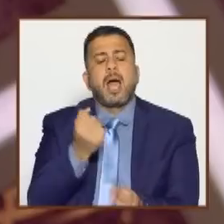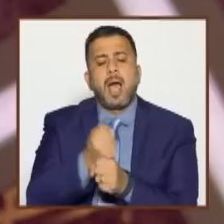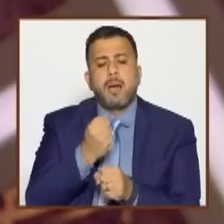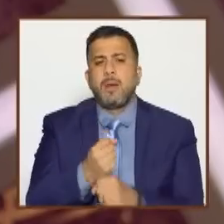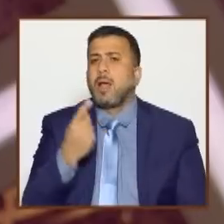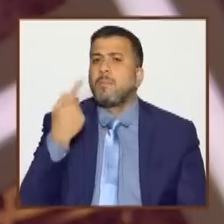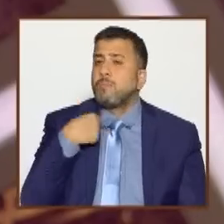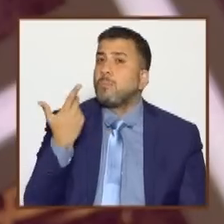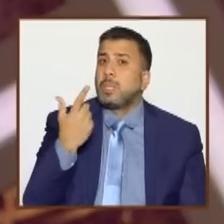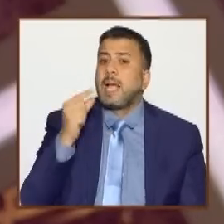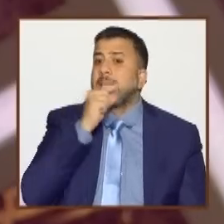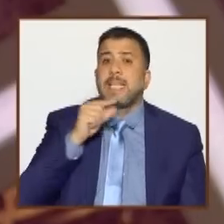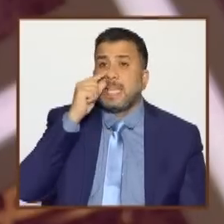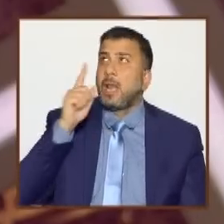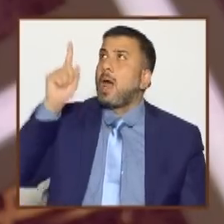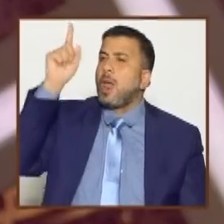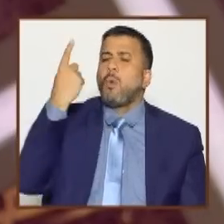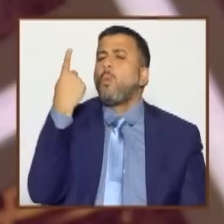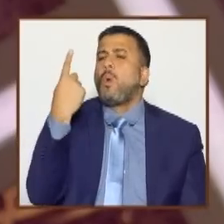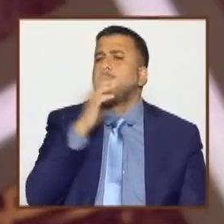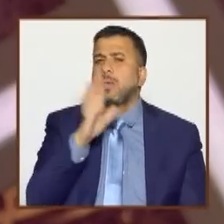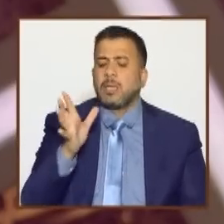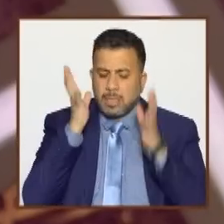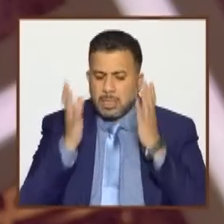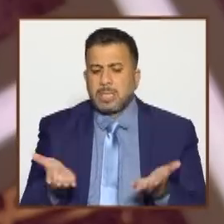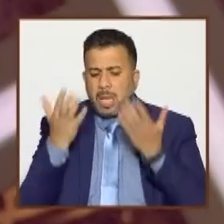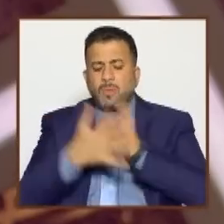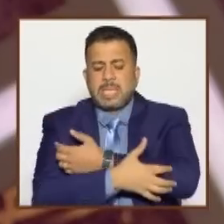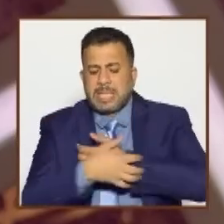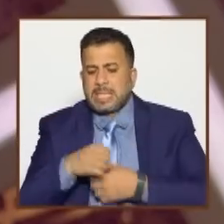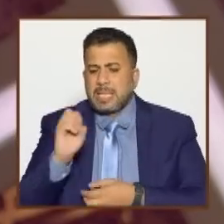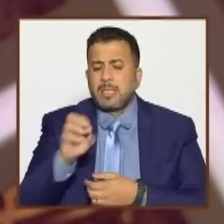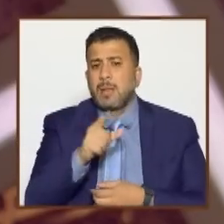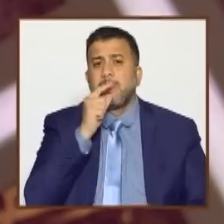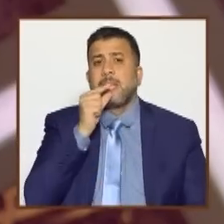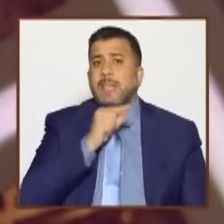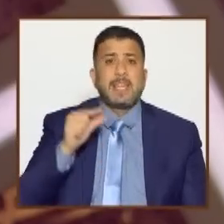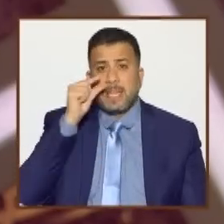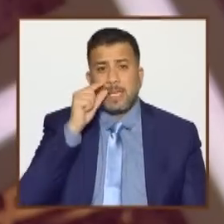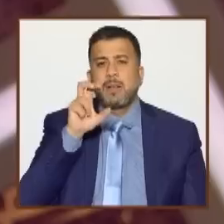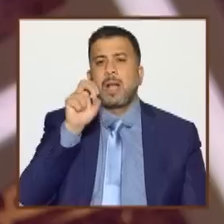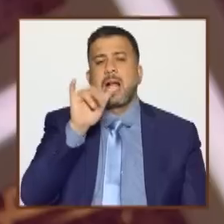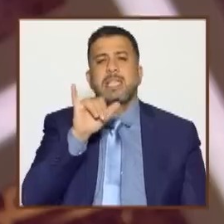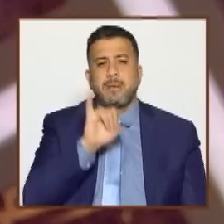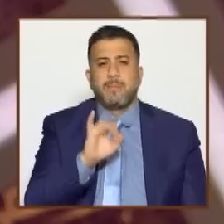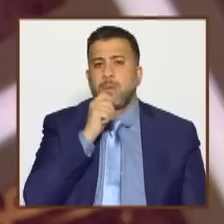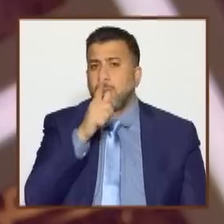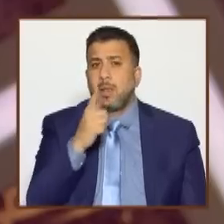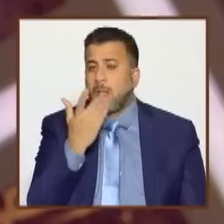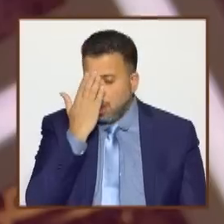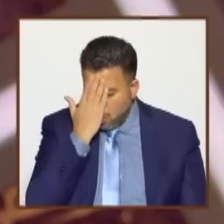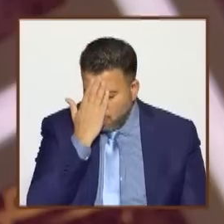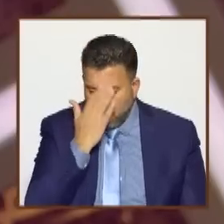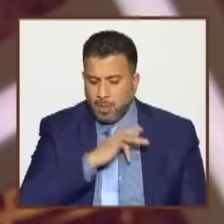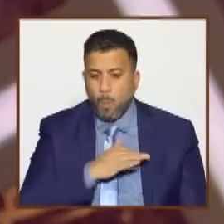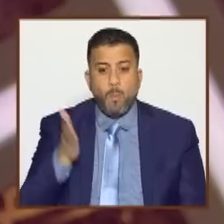الله مخلصين له الدين حنفاء ويقيموا الصلاة ويؤتوا الزكاة وذلك دين القيمة. ويقول جل وعلا فاعبد الله